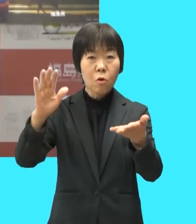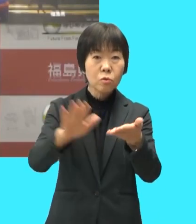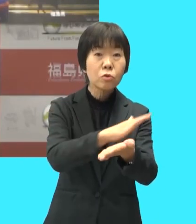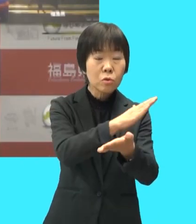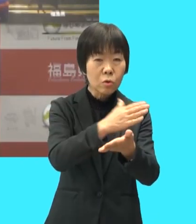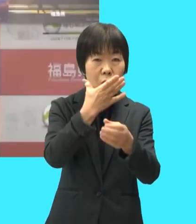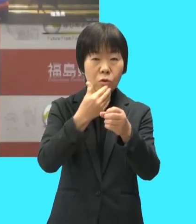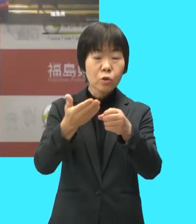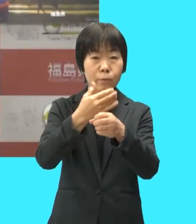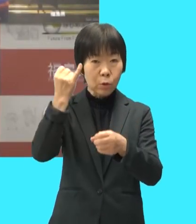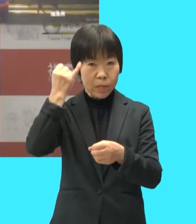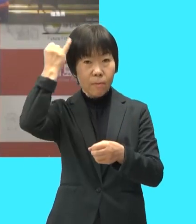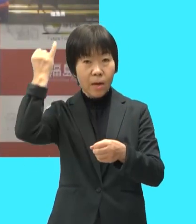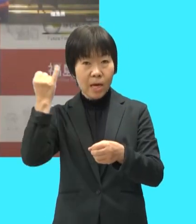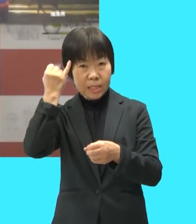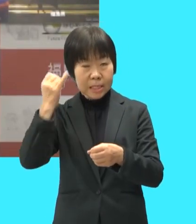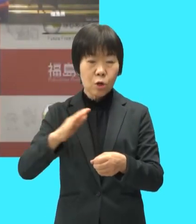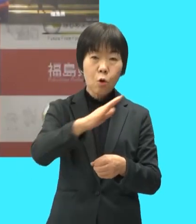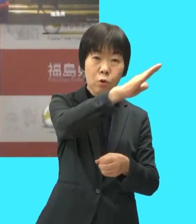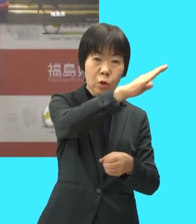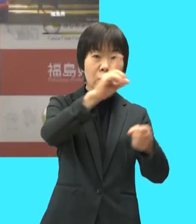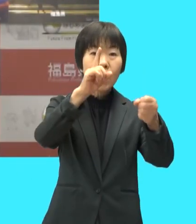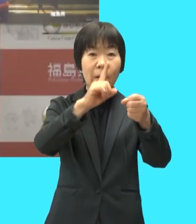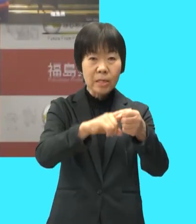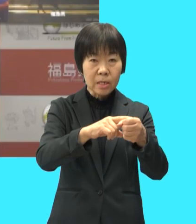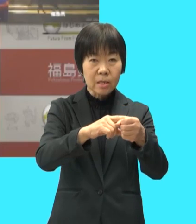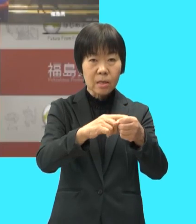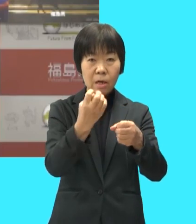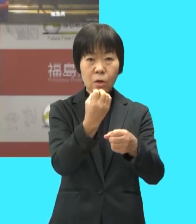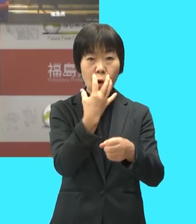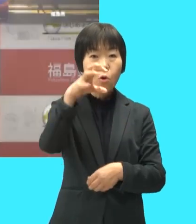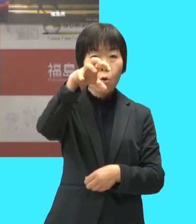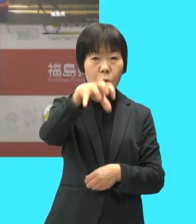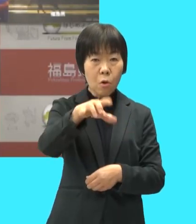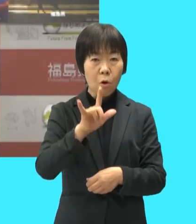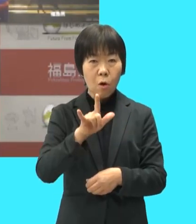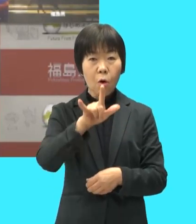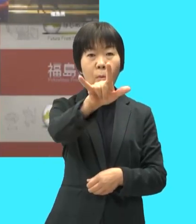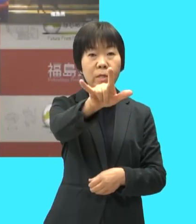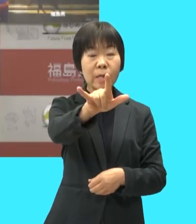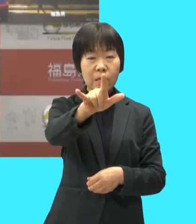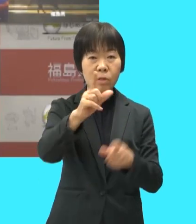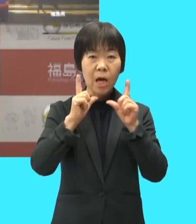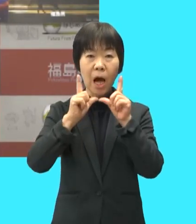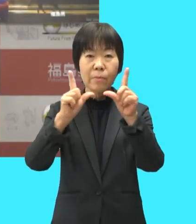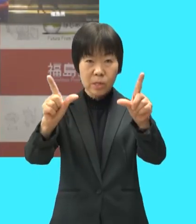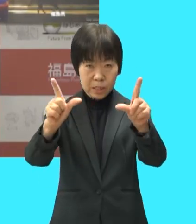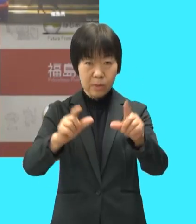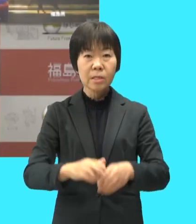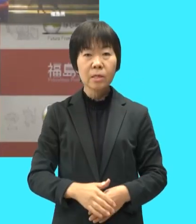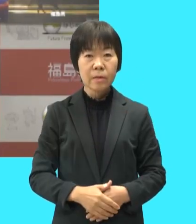福島のイメージ向上を図るため香港を訪問しましたので発表いたします